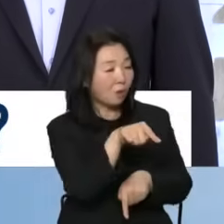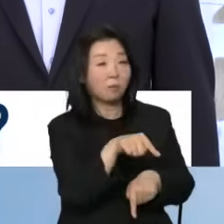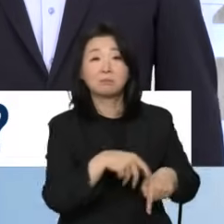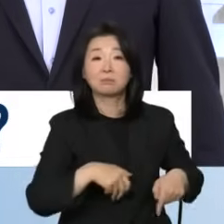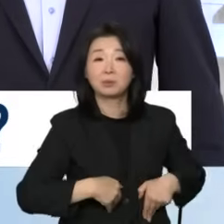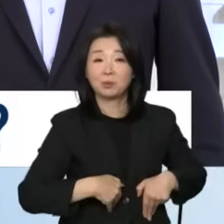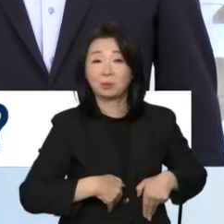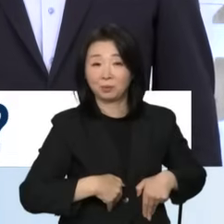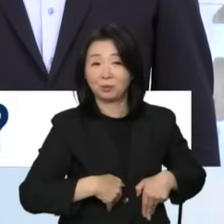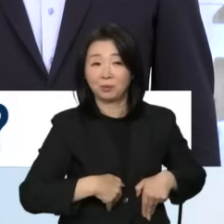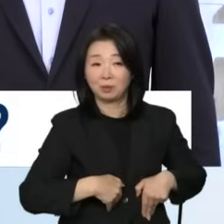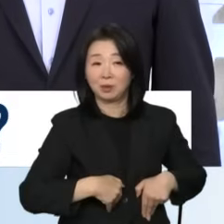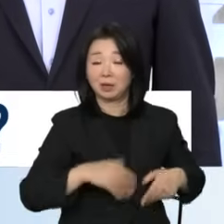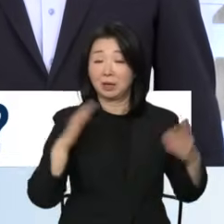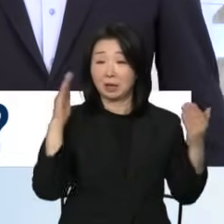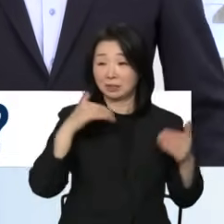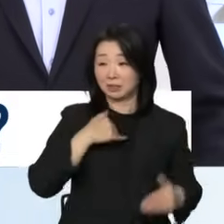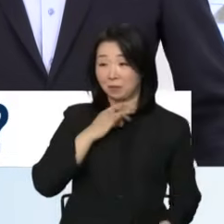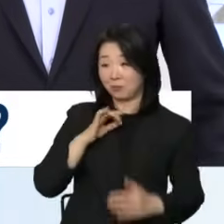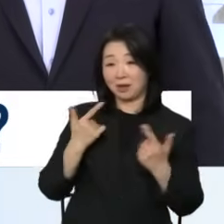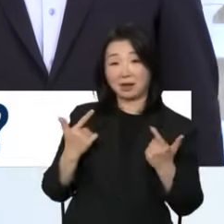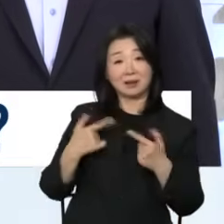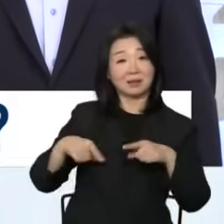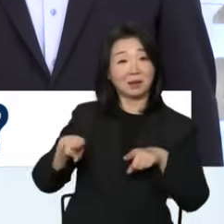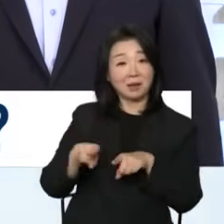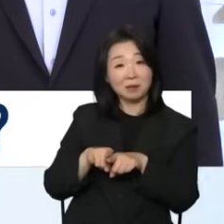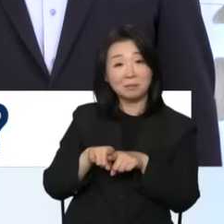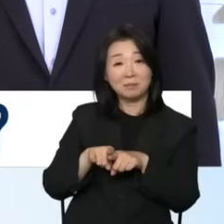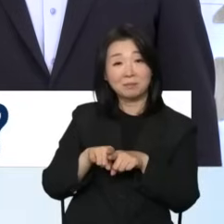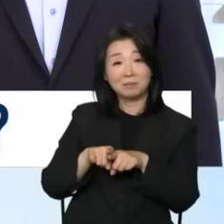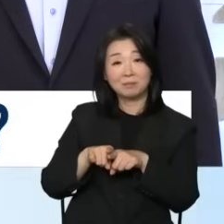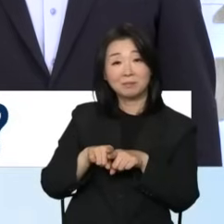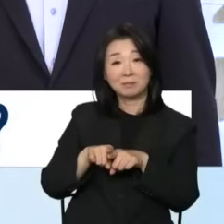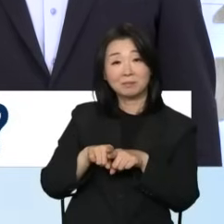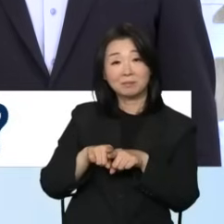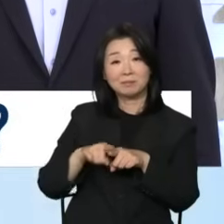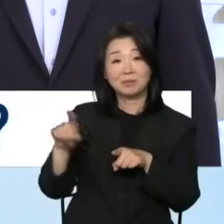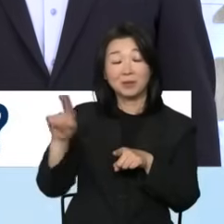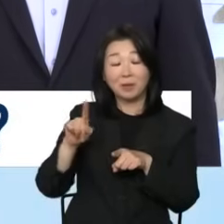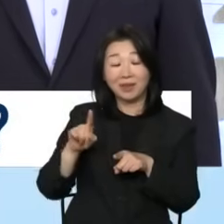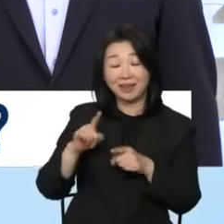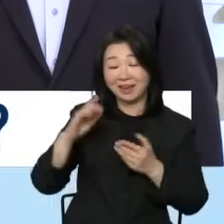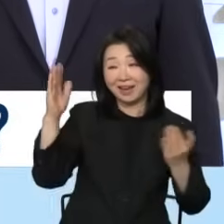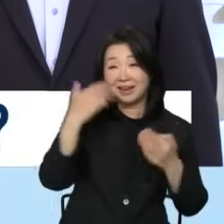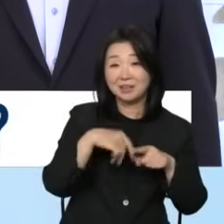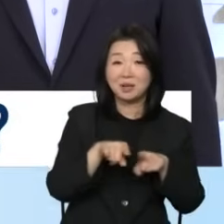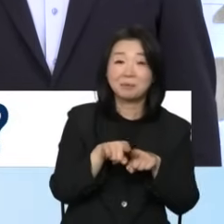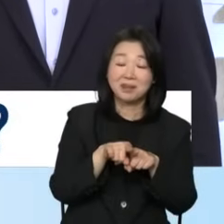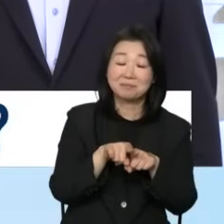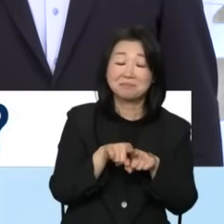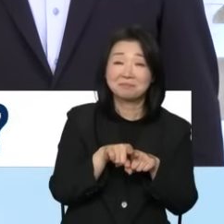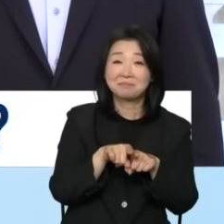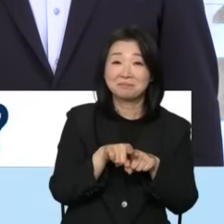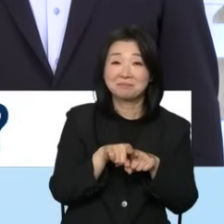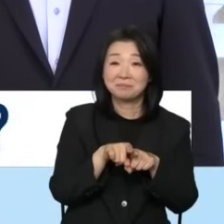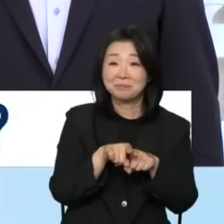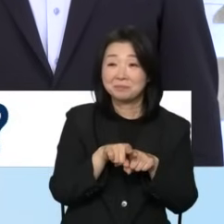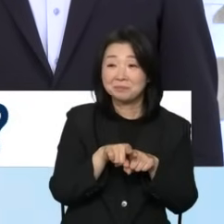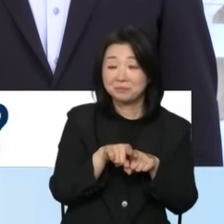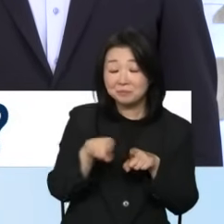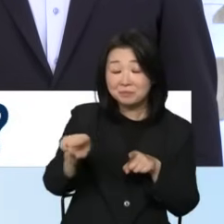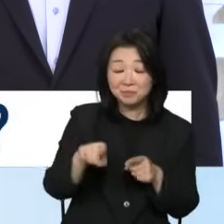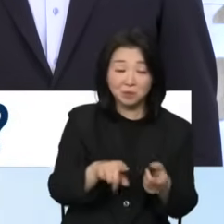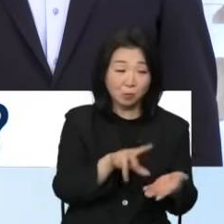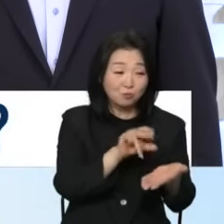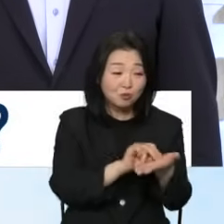학생이 나뿐만이 아니라 나와 함께하는 그 이 동료 학생들하고도 동급 학생들하고도 함께